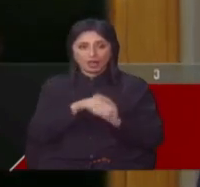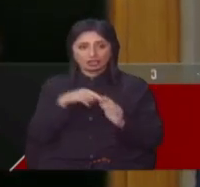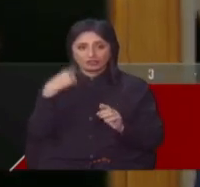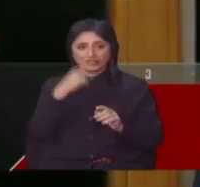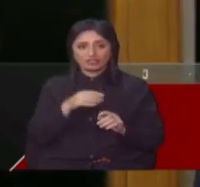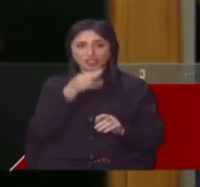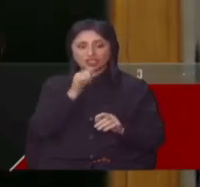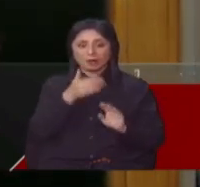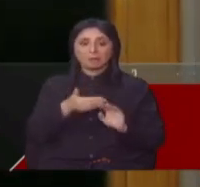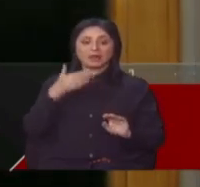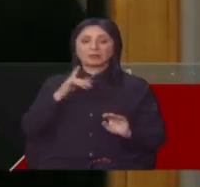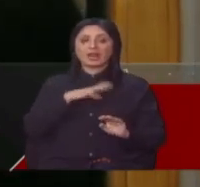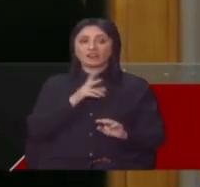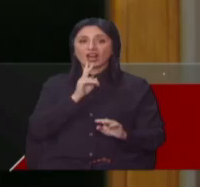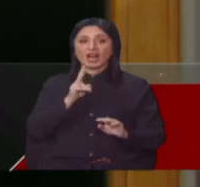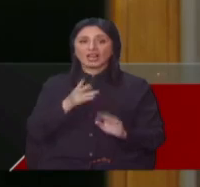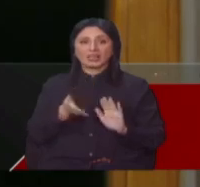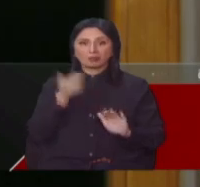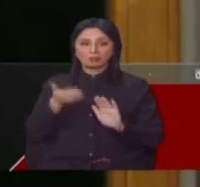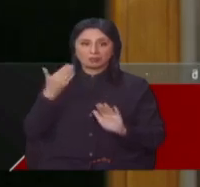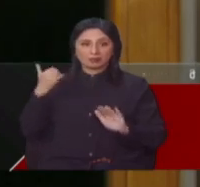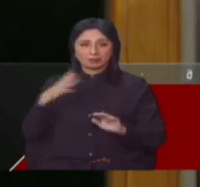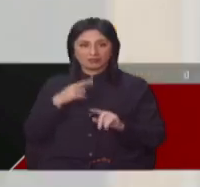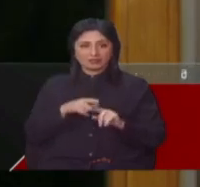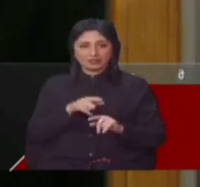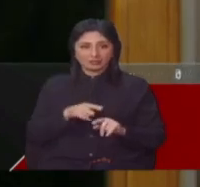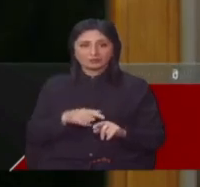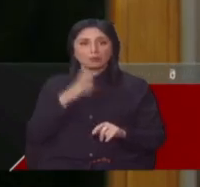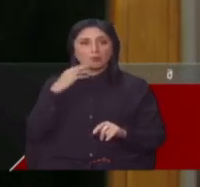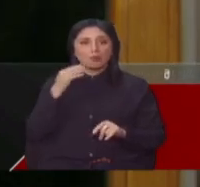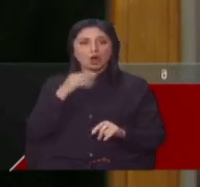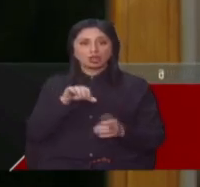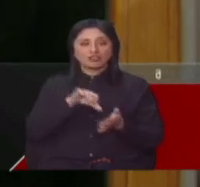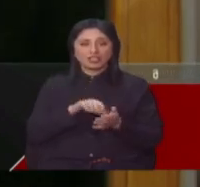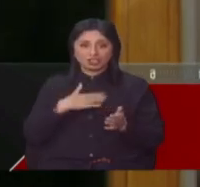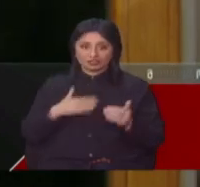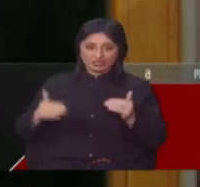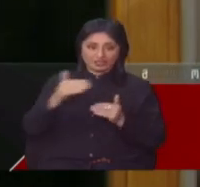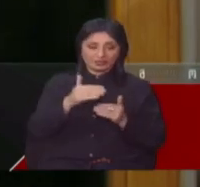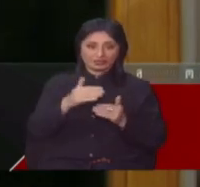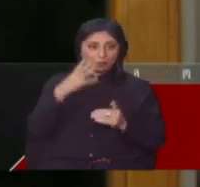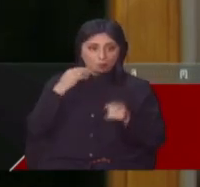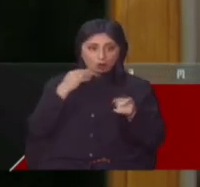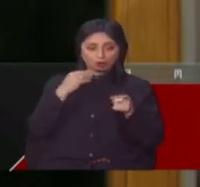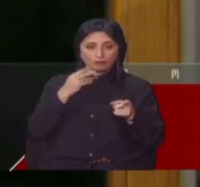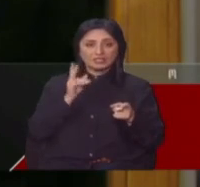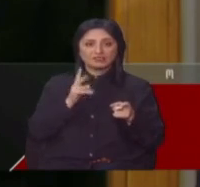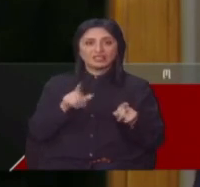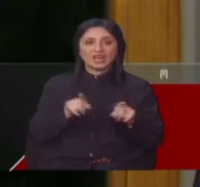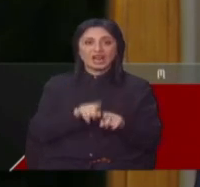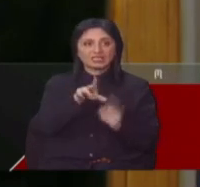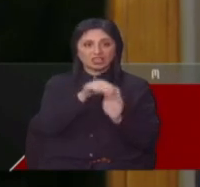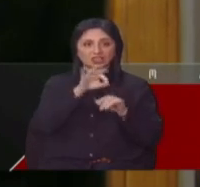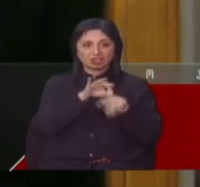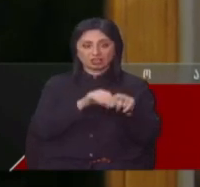სახით. ხო, ჯერ მანამდე რა ხდებოდა, კანდიდატები ჩახსნეს ერთმანეთის მიყოლებით. მოლდოვას აყენებენ ჩვენზე წინ. მოლდოვას, რომელმაც ასეთი